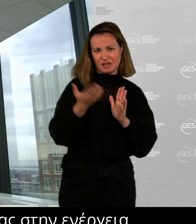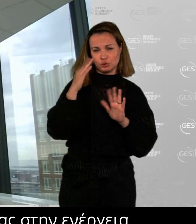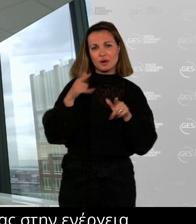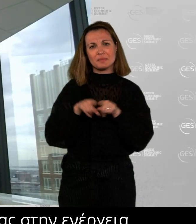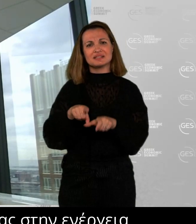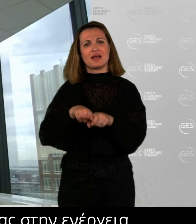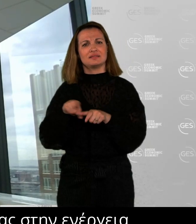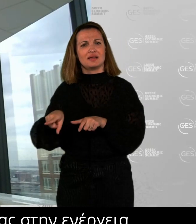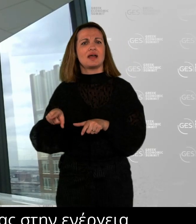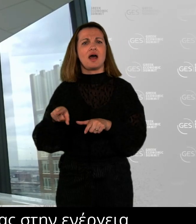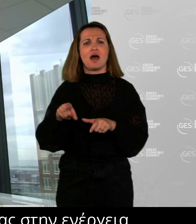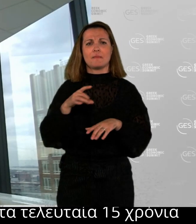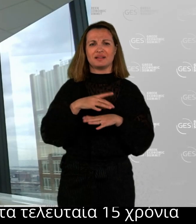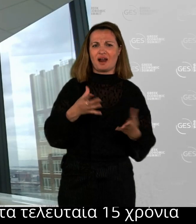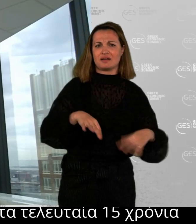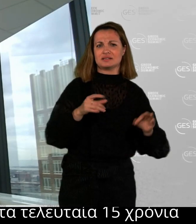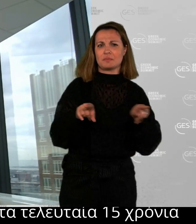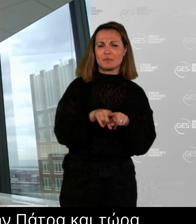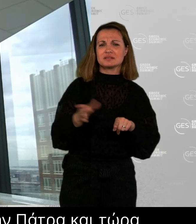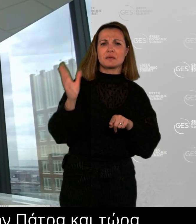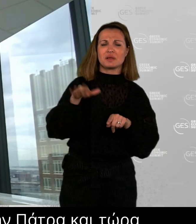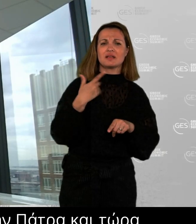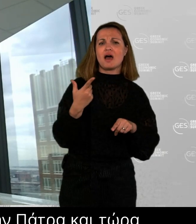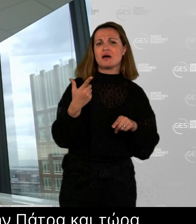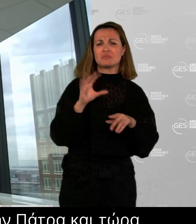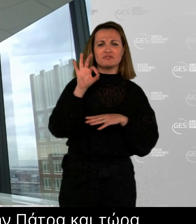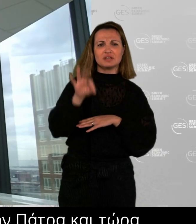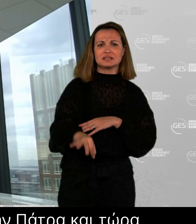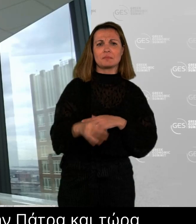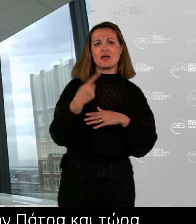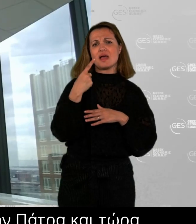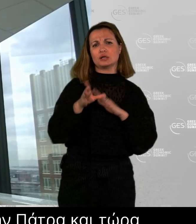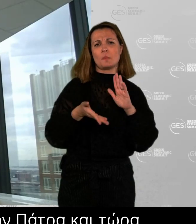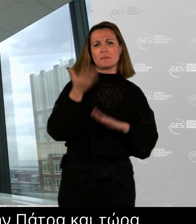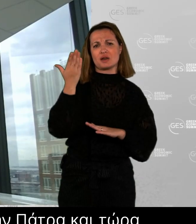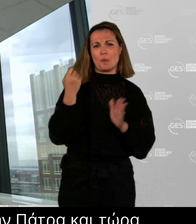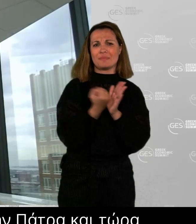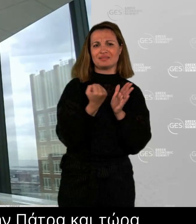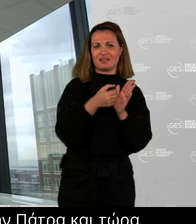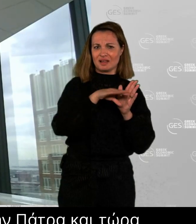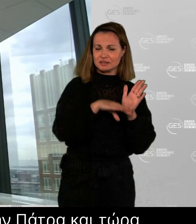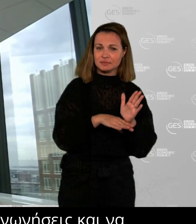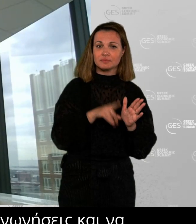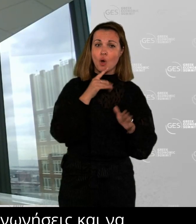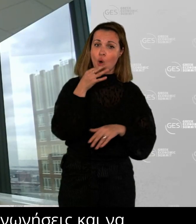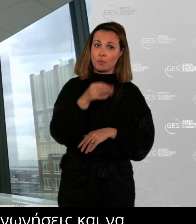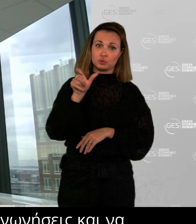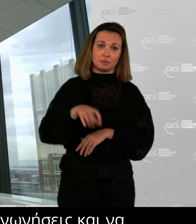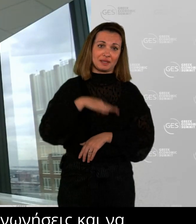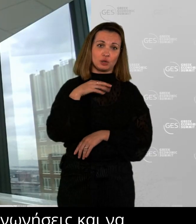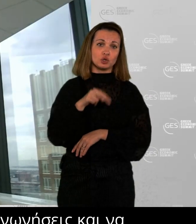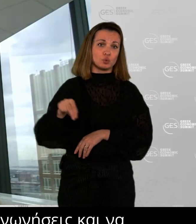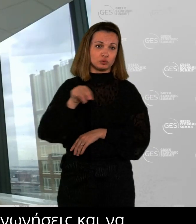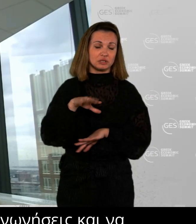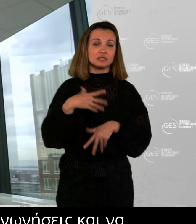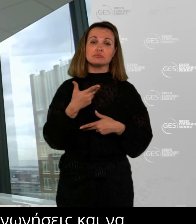έχουμε 190 πατέντες. Δηλαδή, όπως είπε ο κύριος Νούνης, και να κρατήσει ένα τέτοιο πορτφόλιο είναι απαιτητικό από